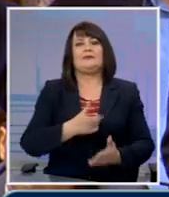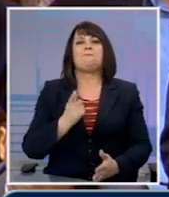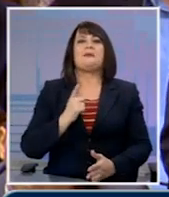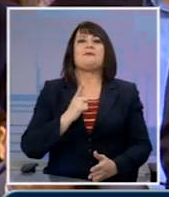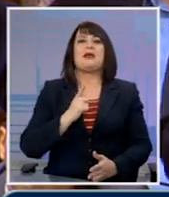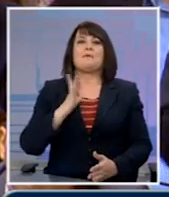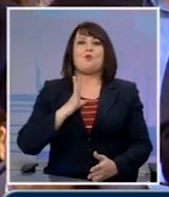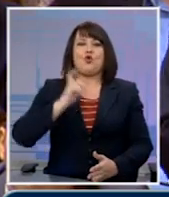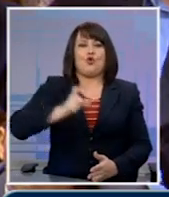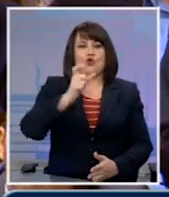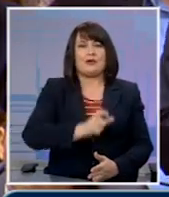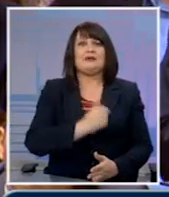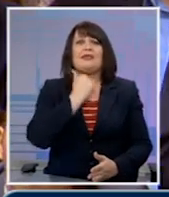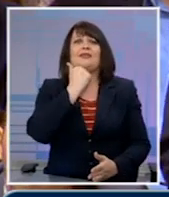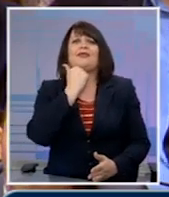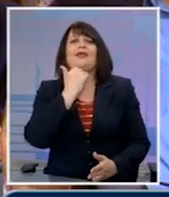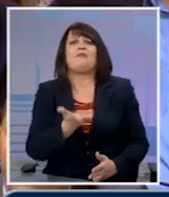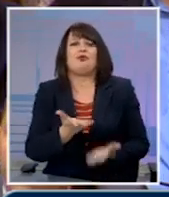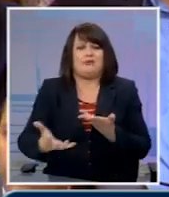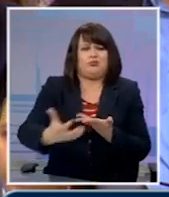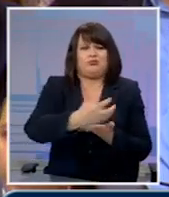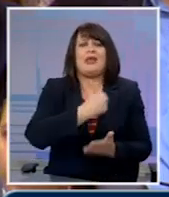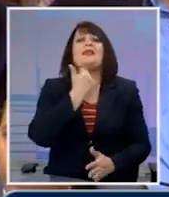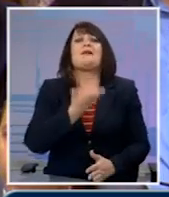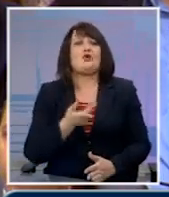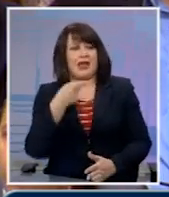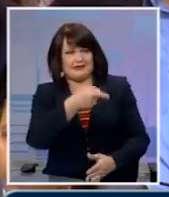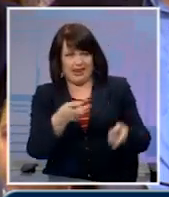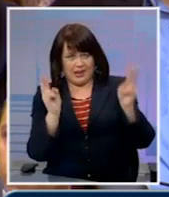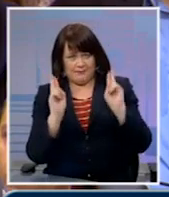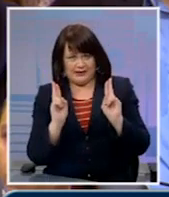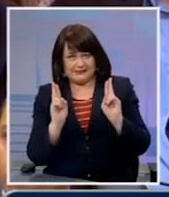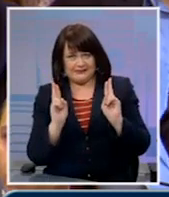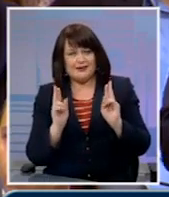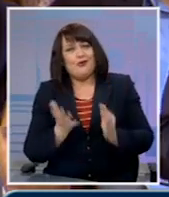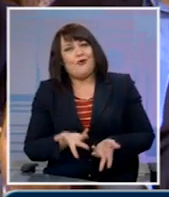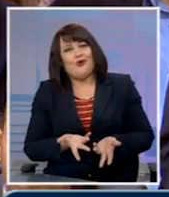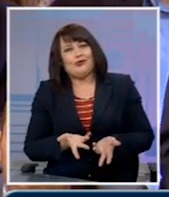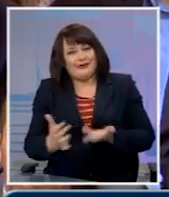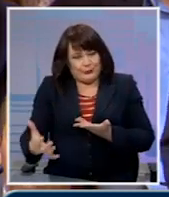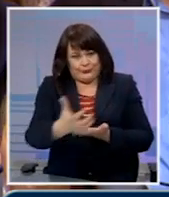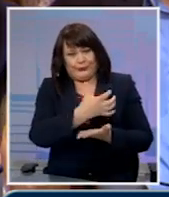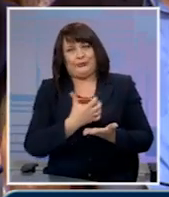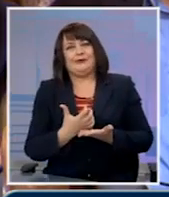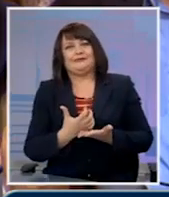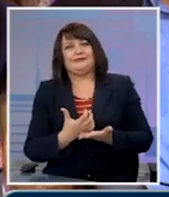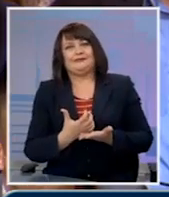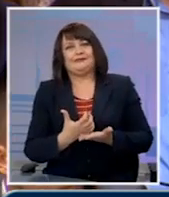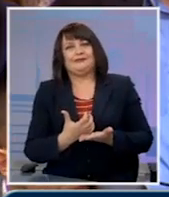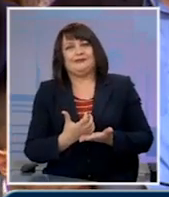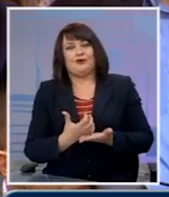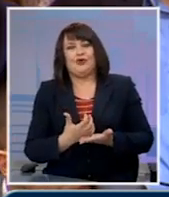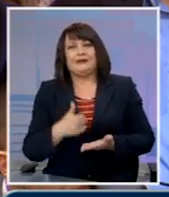πολίτες της και δεν μπορεί να τα εισπράξει πώς εσείς ελπίζετε ότι θα τα εισπράξετε και δεν θα υπάρξει ο